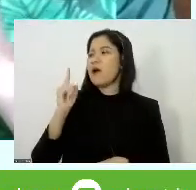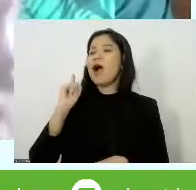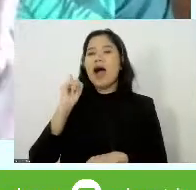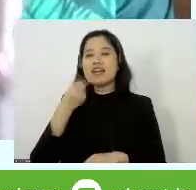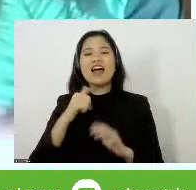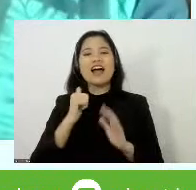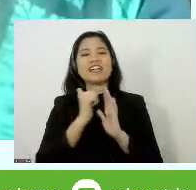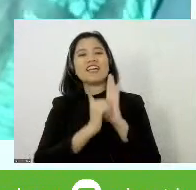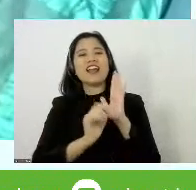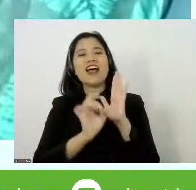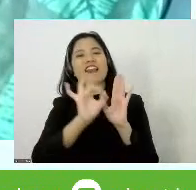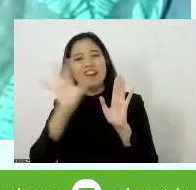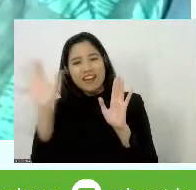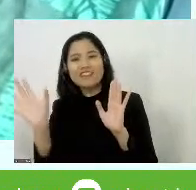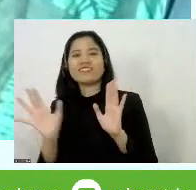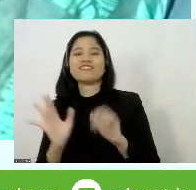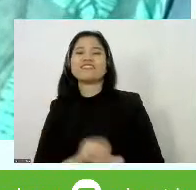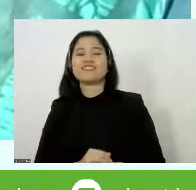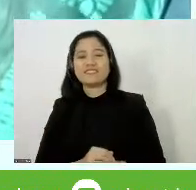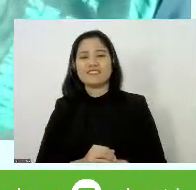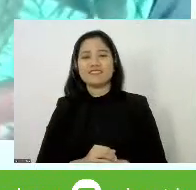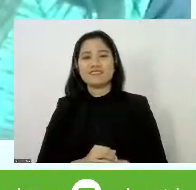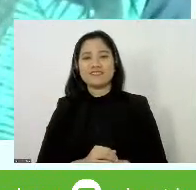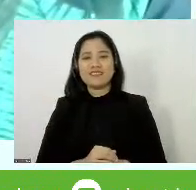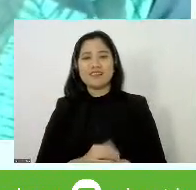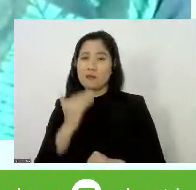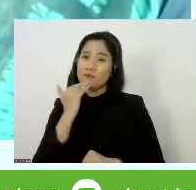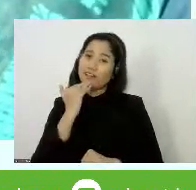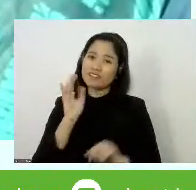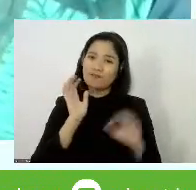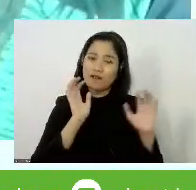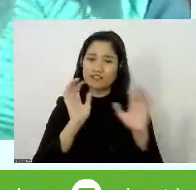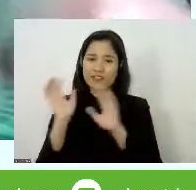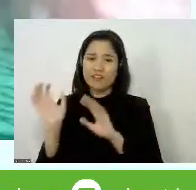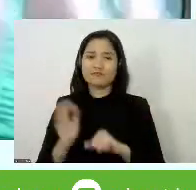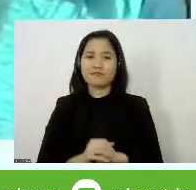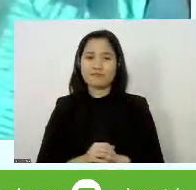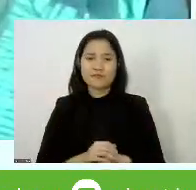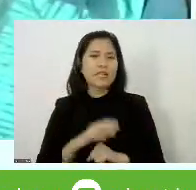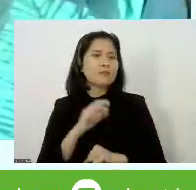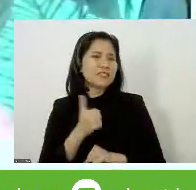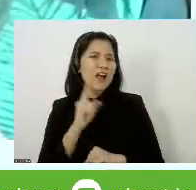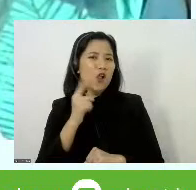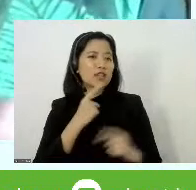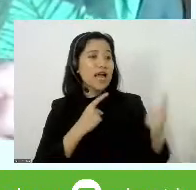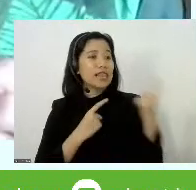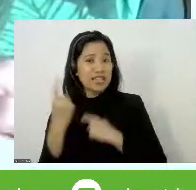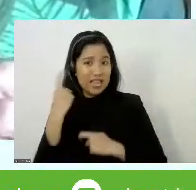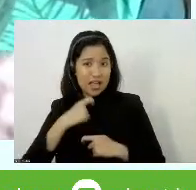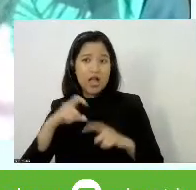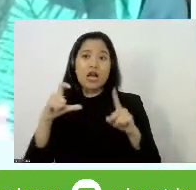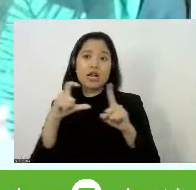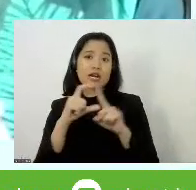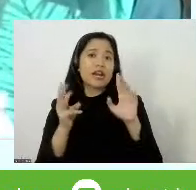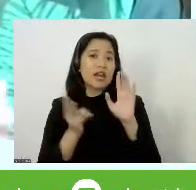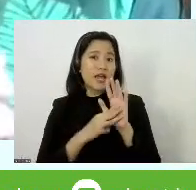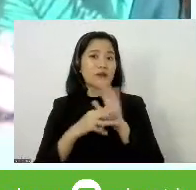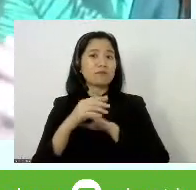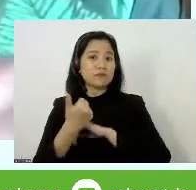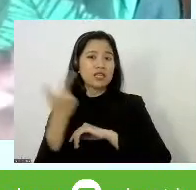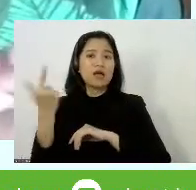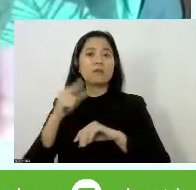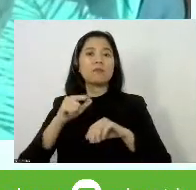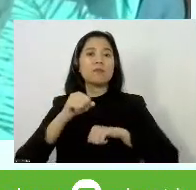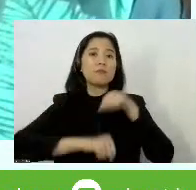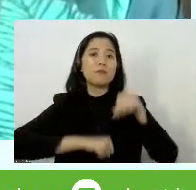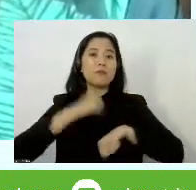jadi narasumber seminar berikutnya bye Terima kasih banyak komputer boleh nanti kalau ada pertanyaan boleh DM akutnya Baitul Indonesia